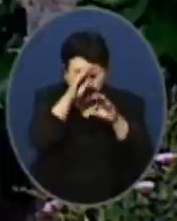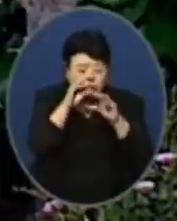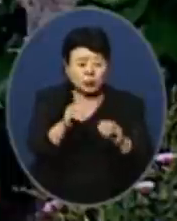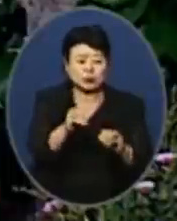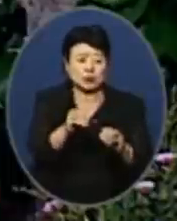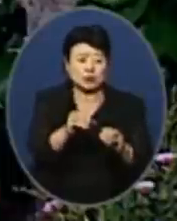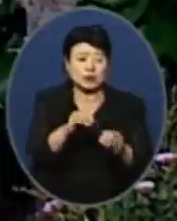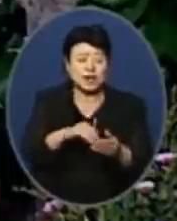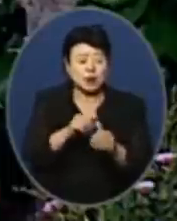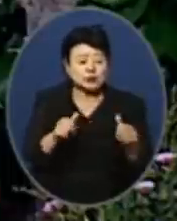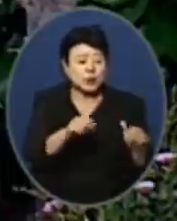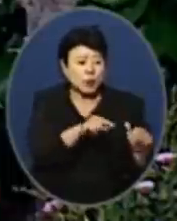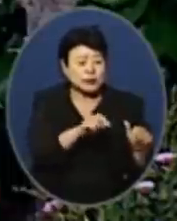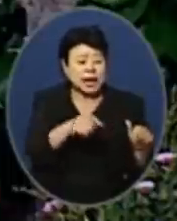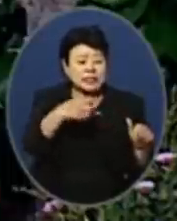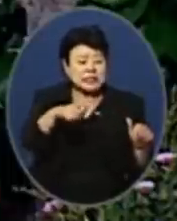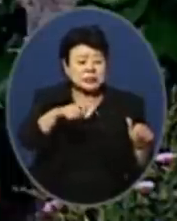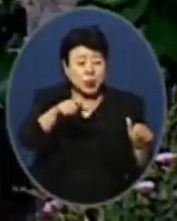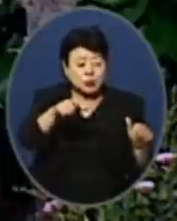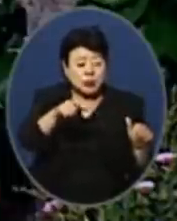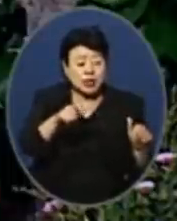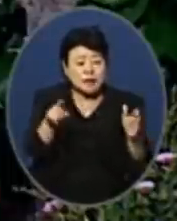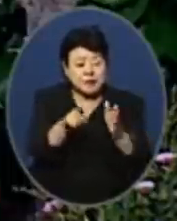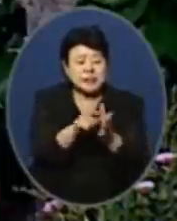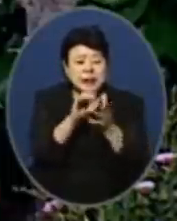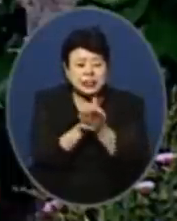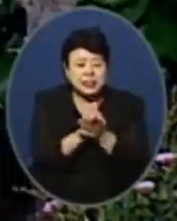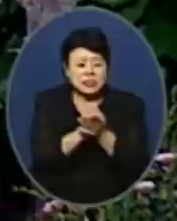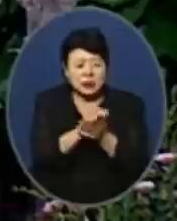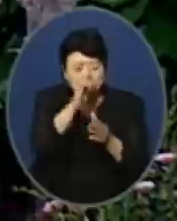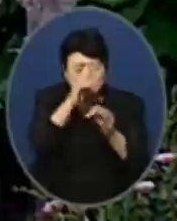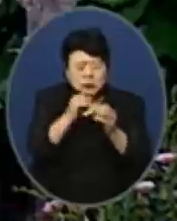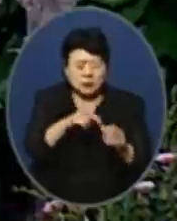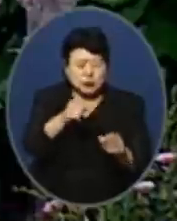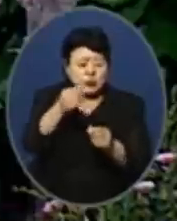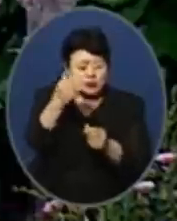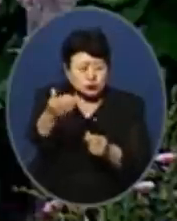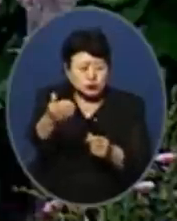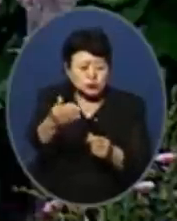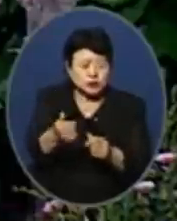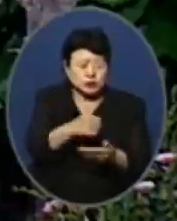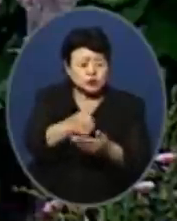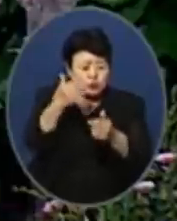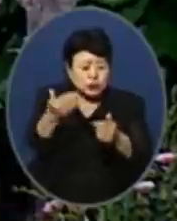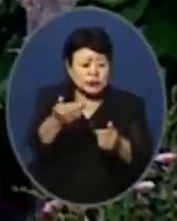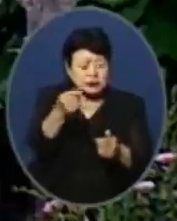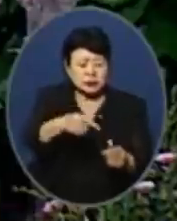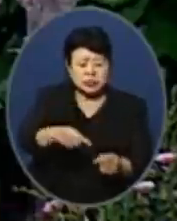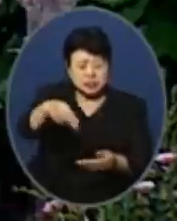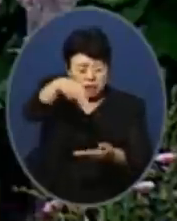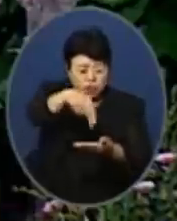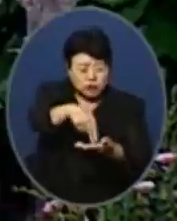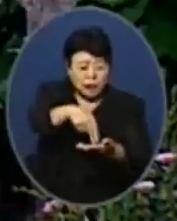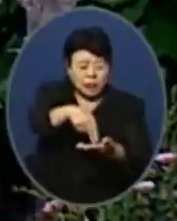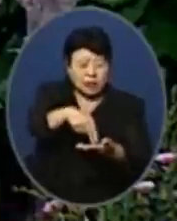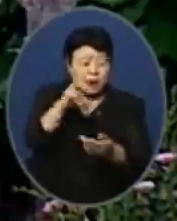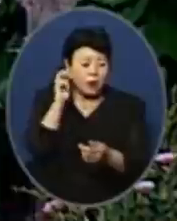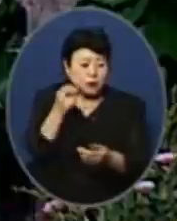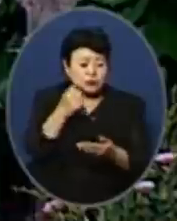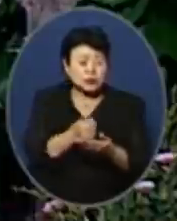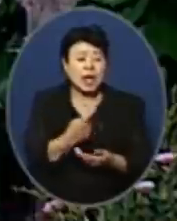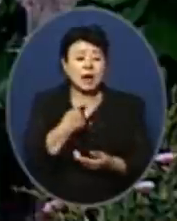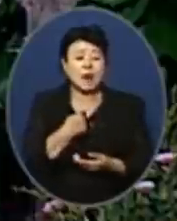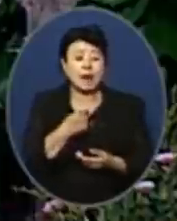고친다고 야고보서 5장 15절에 믿음의 기도는 병든 자를 구원하리니 주께서 저를 일으키시리라, 혹시